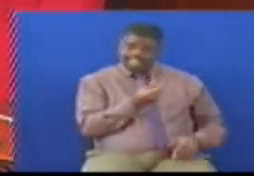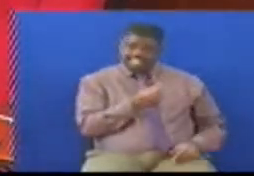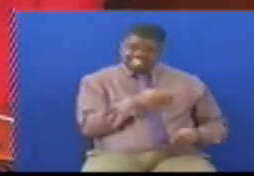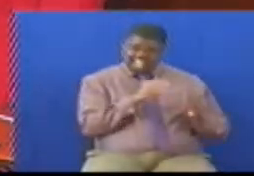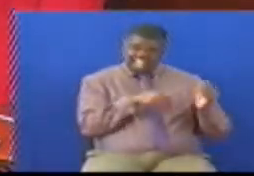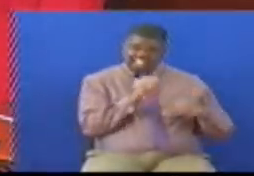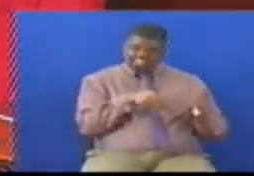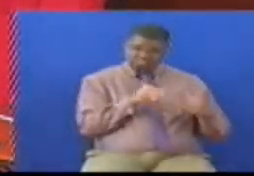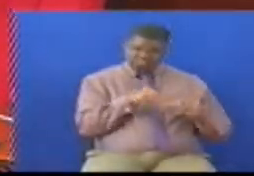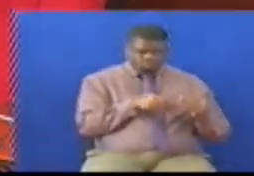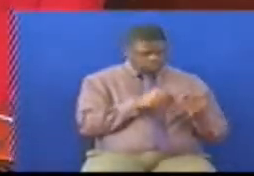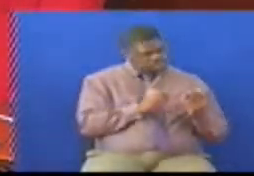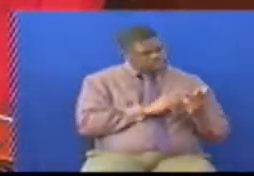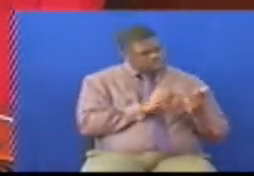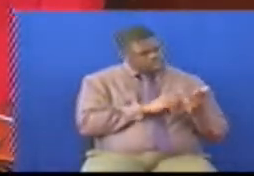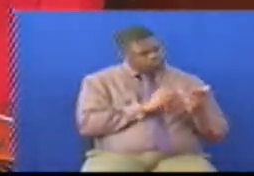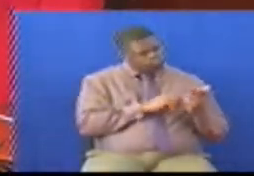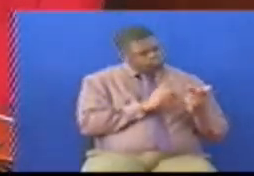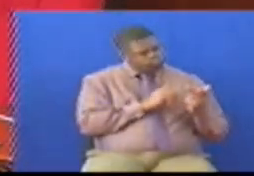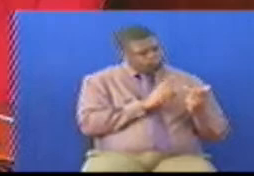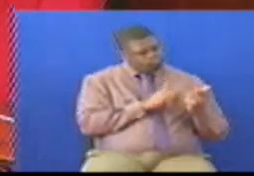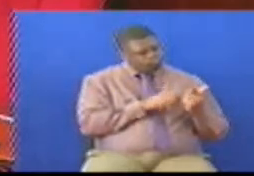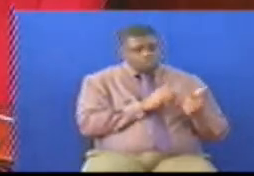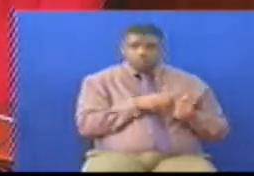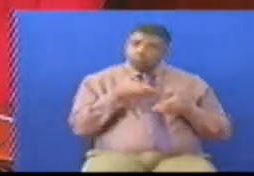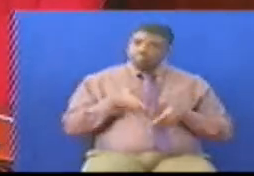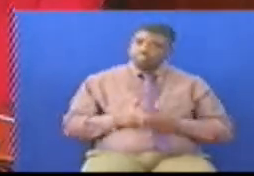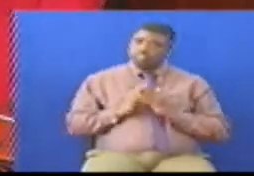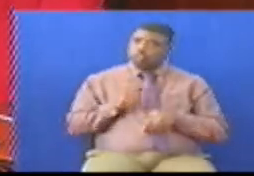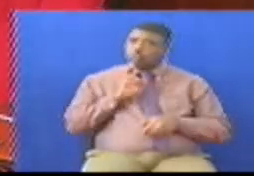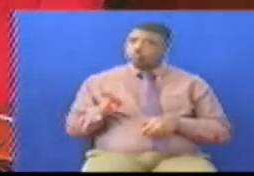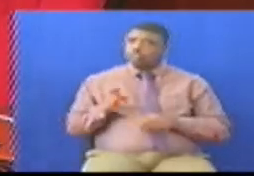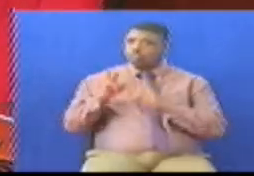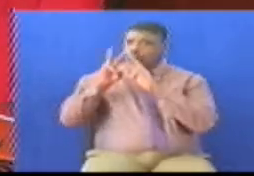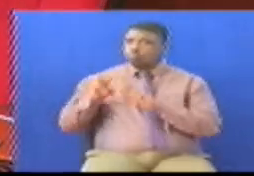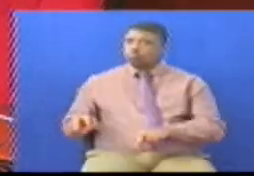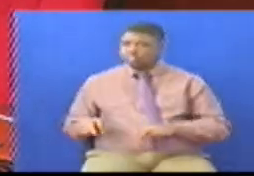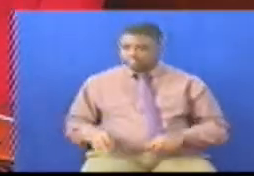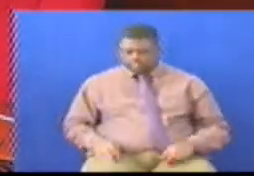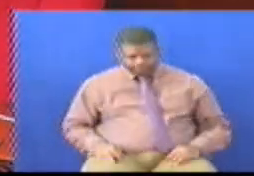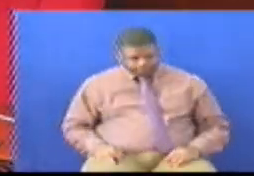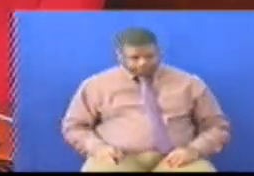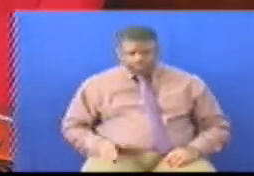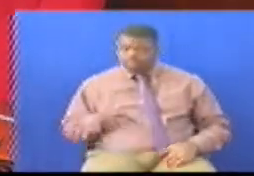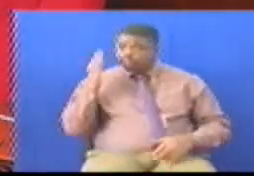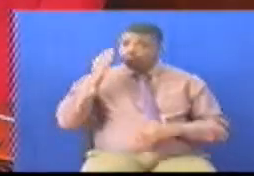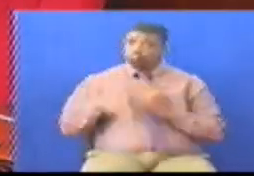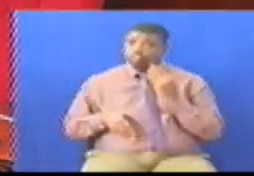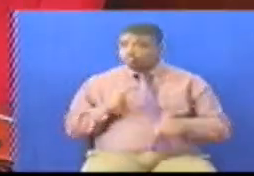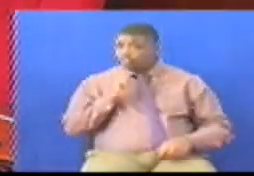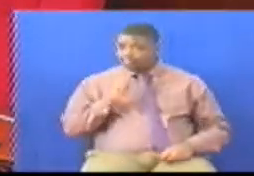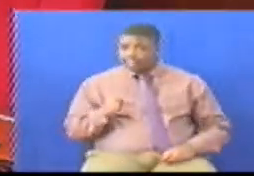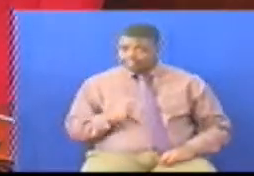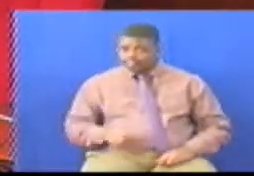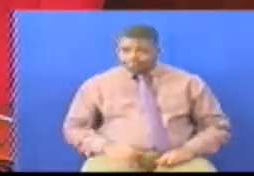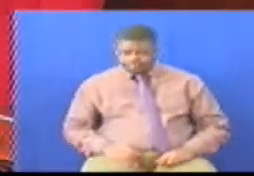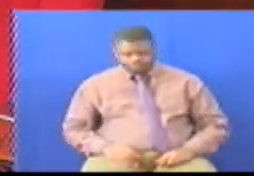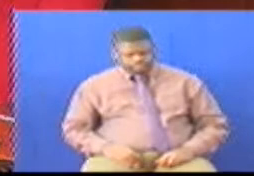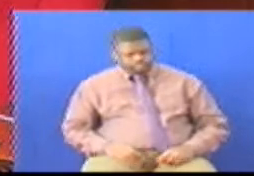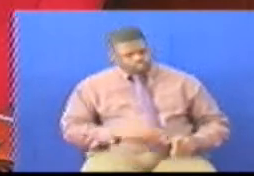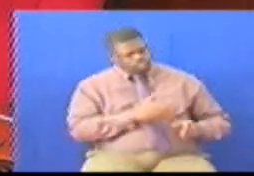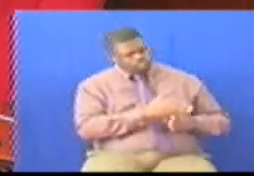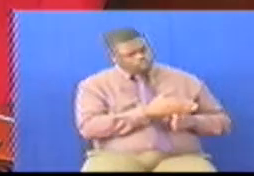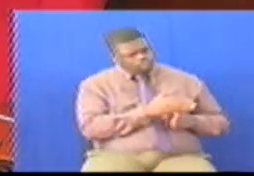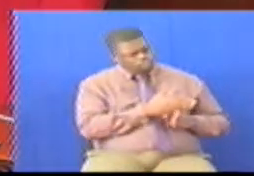wahakisho wanazihesabu wakati ule ule ili wasizalishe hoja za ukaguzi. Na la mwisho, Mheshimiwa Spika, ni swala